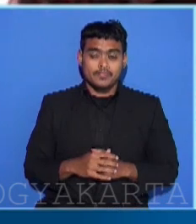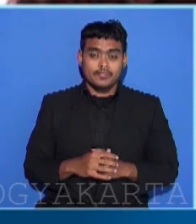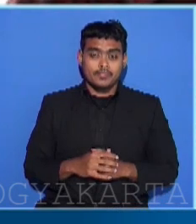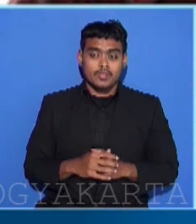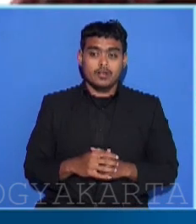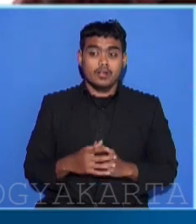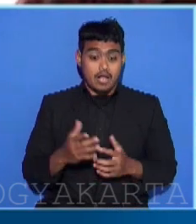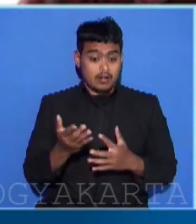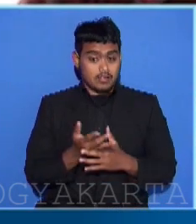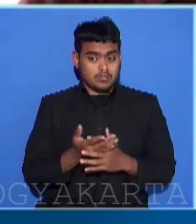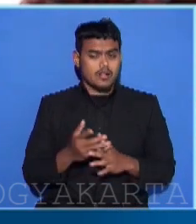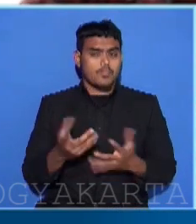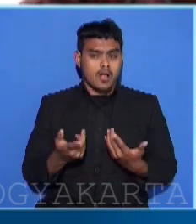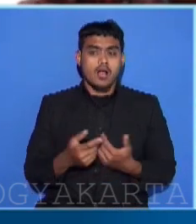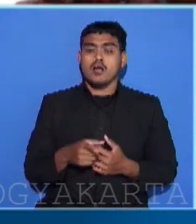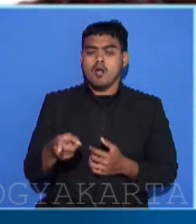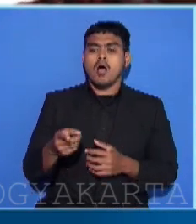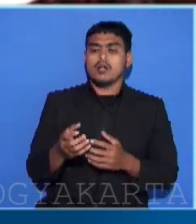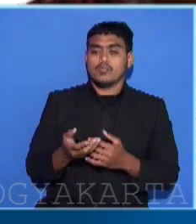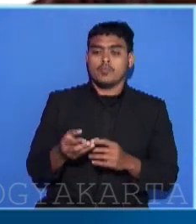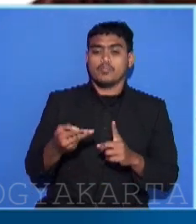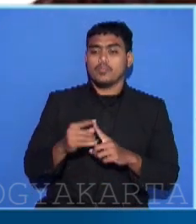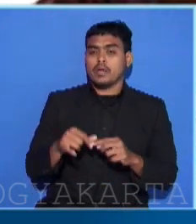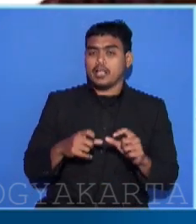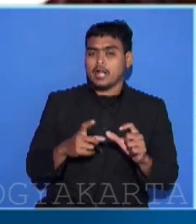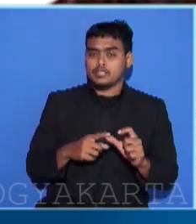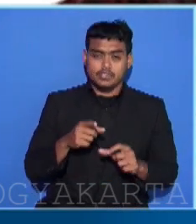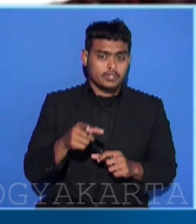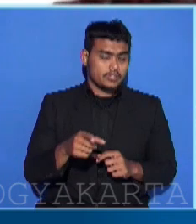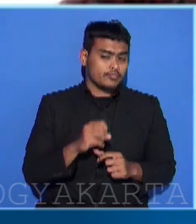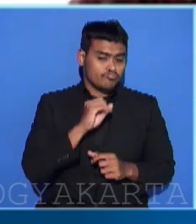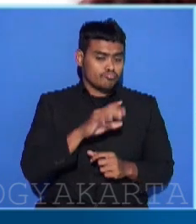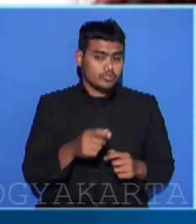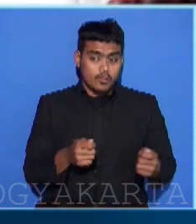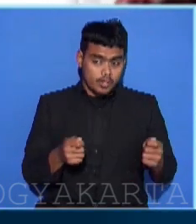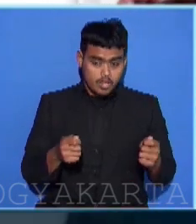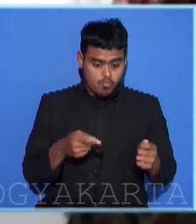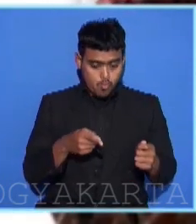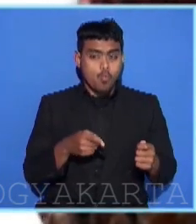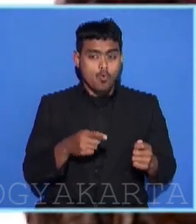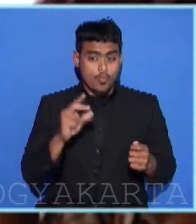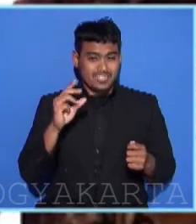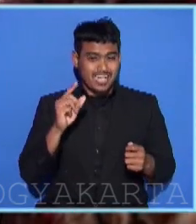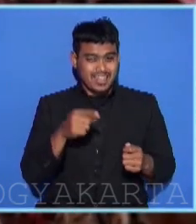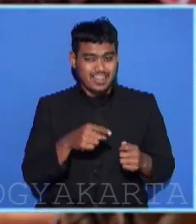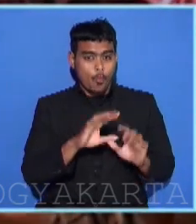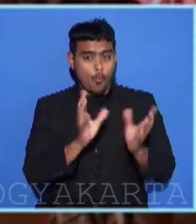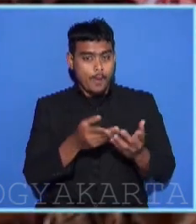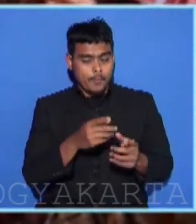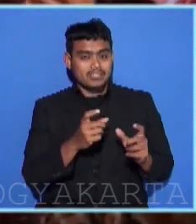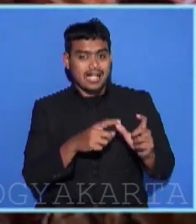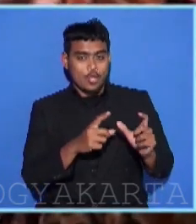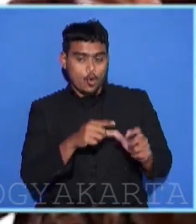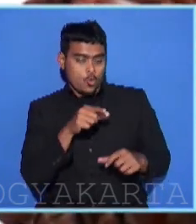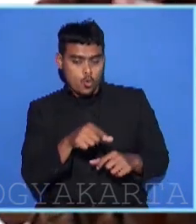Sehingga tadi kalau BPJS ada di dalam genggaman, Sarjito juga 24 jam ada di dalam genggaman